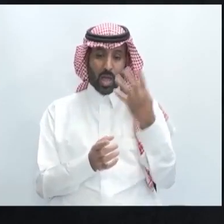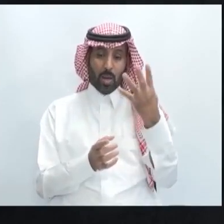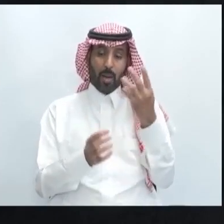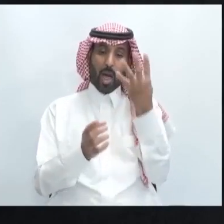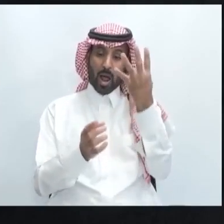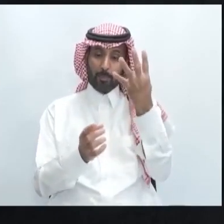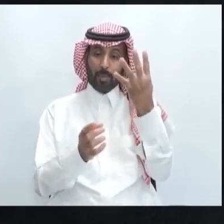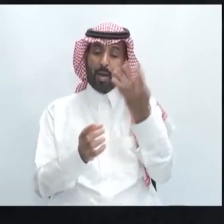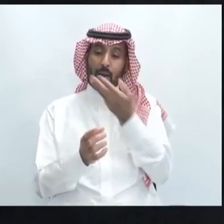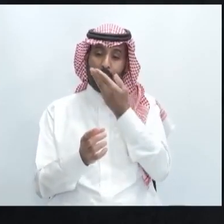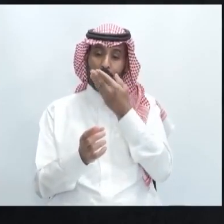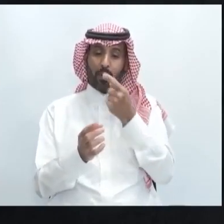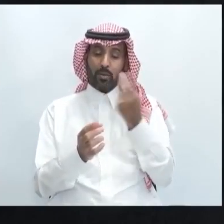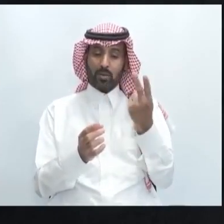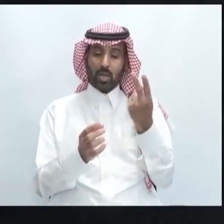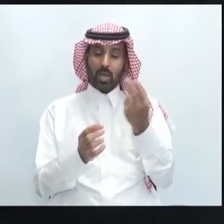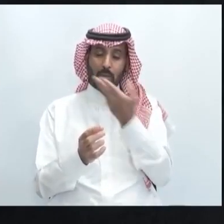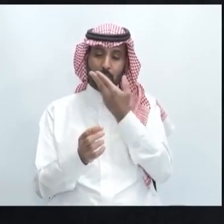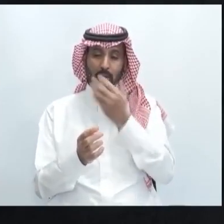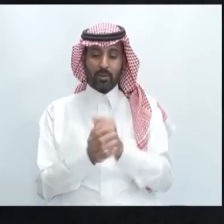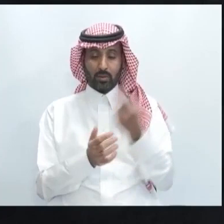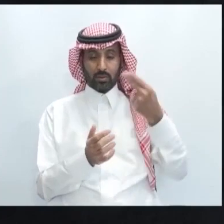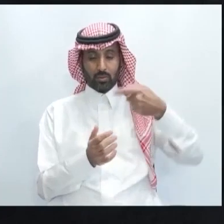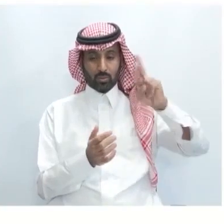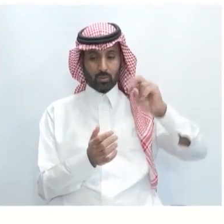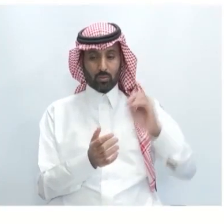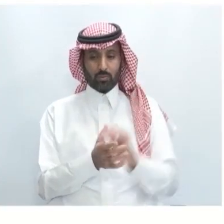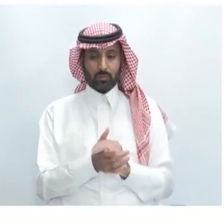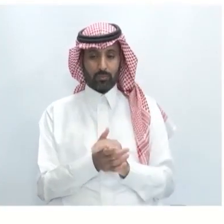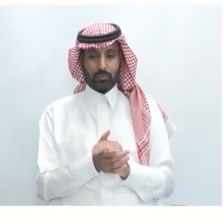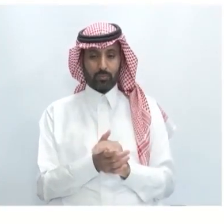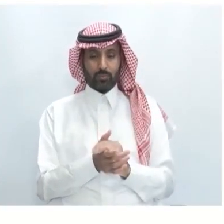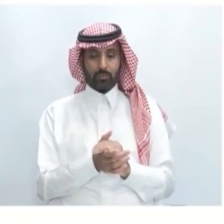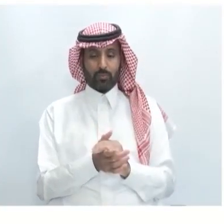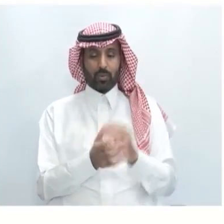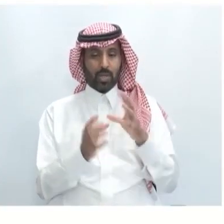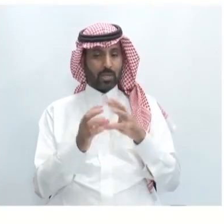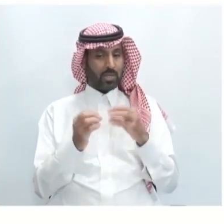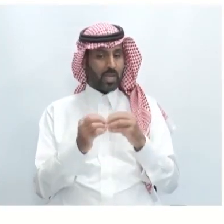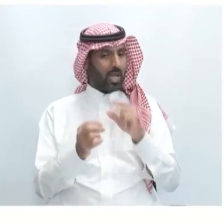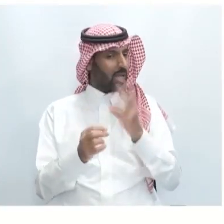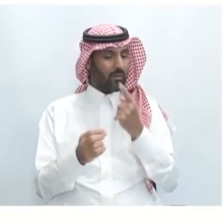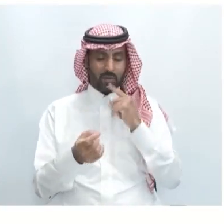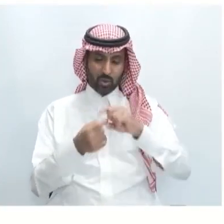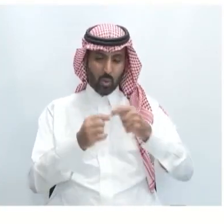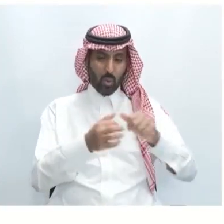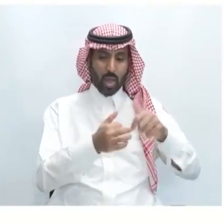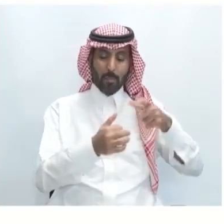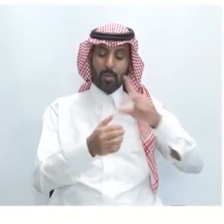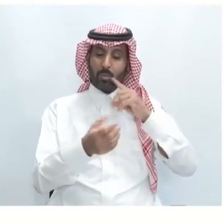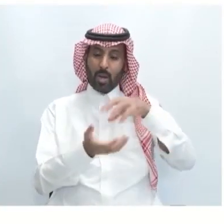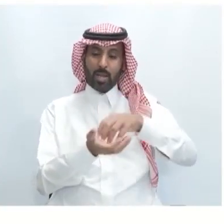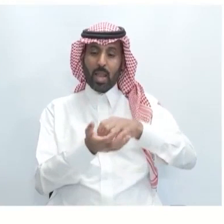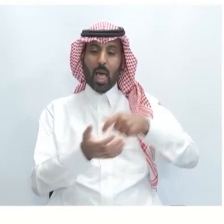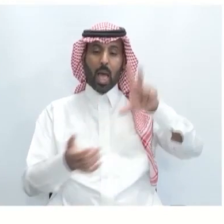احماض سيكون هناك جزئين ما وهكذا اشرح كيف تتكون مجموعه الاميد